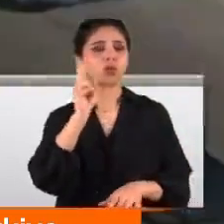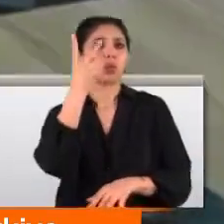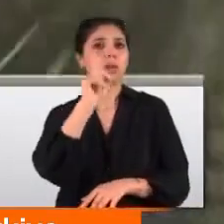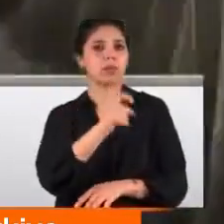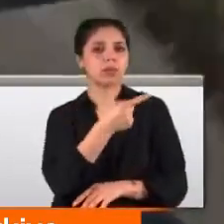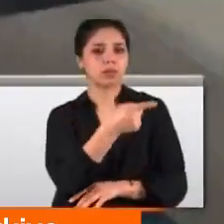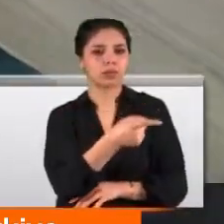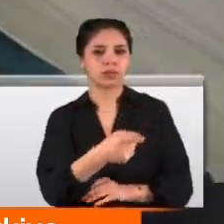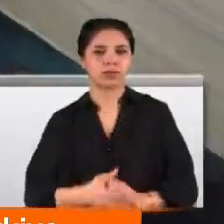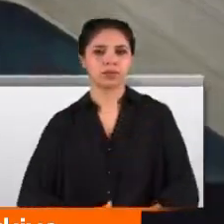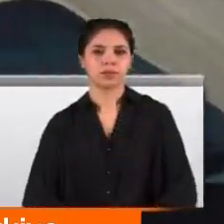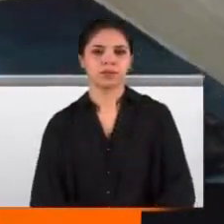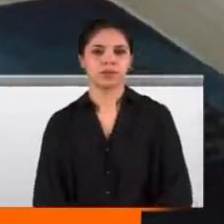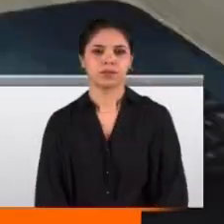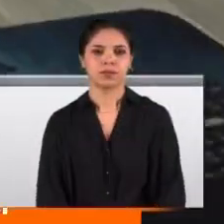Tamam, sakin sakin.